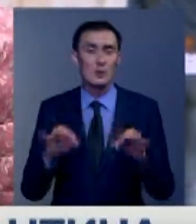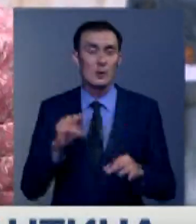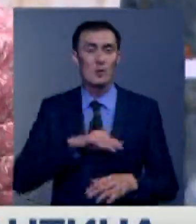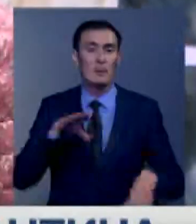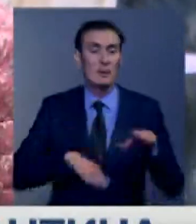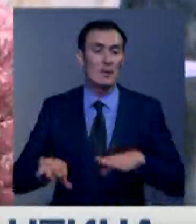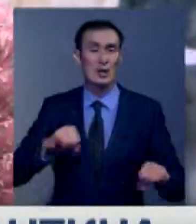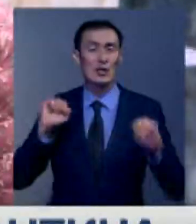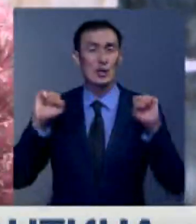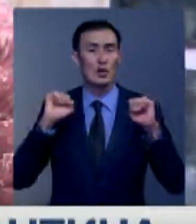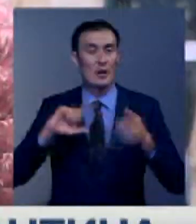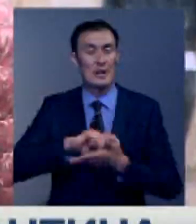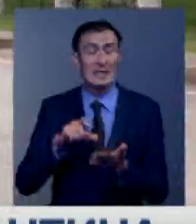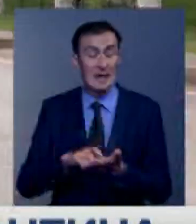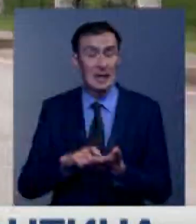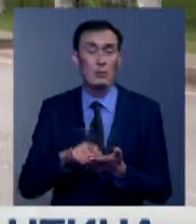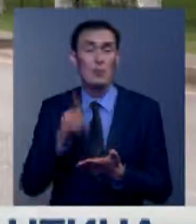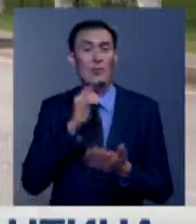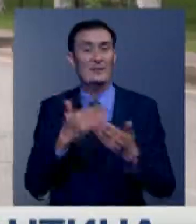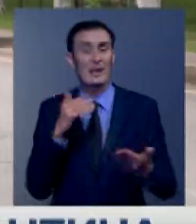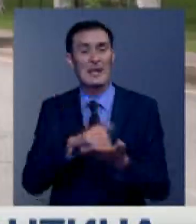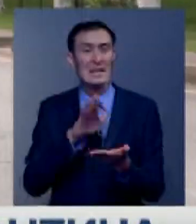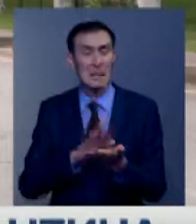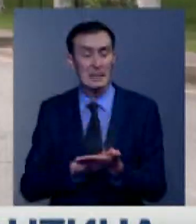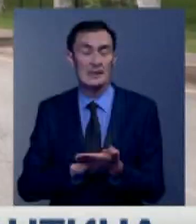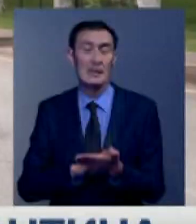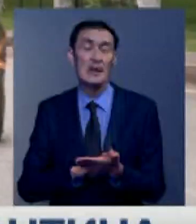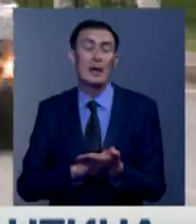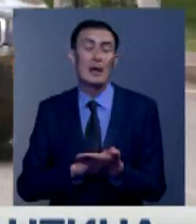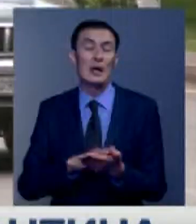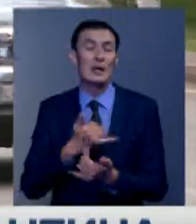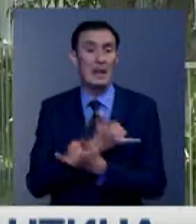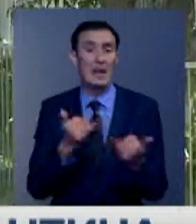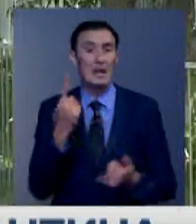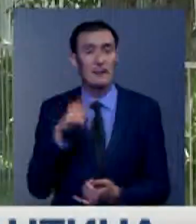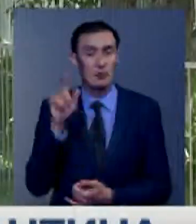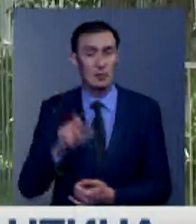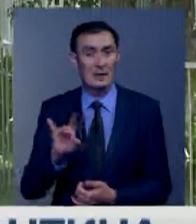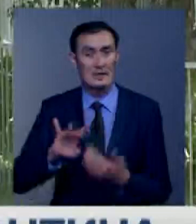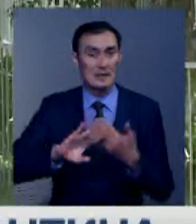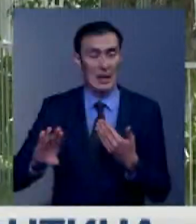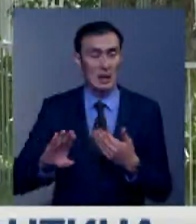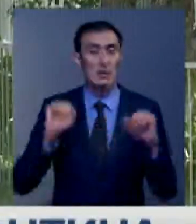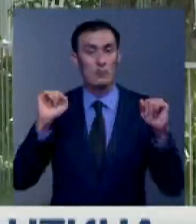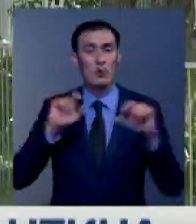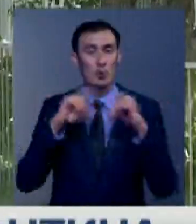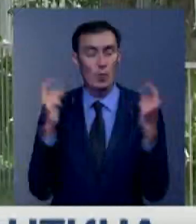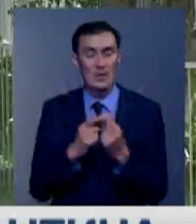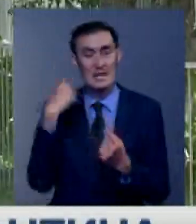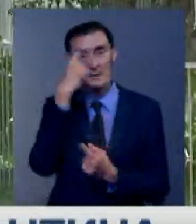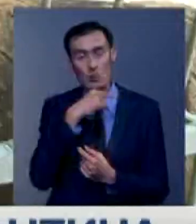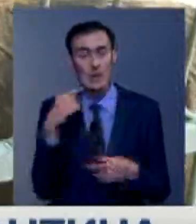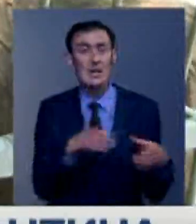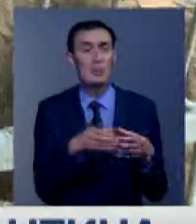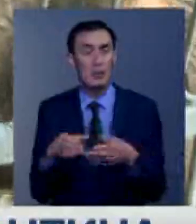и тренажерные залы по предварительной записи и с расчетом безопасного расстояния для одного человека. Спорткомплексы для индивидуальных